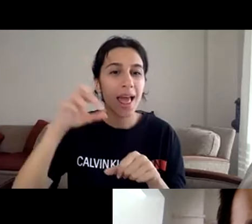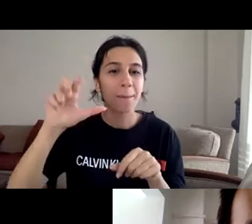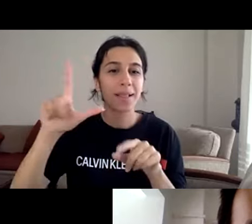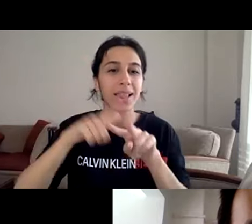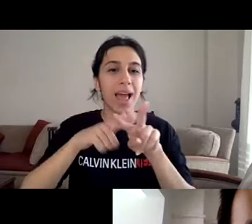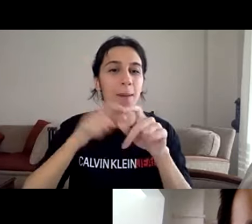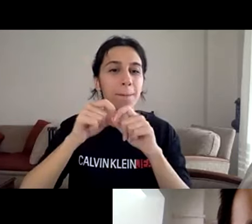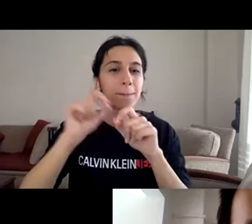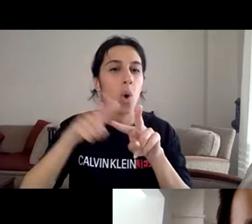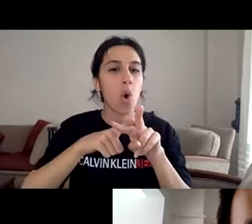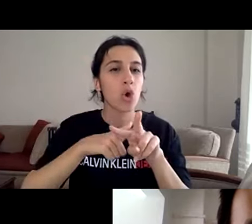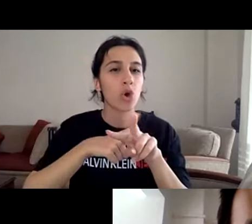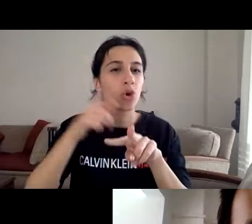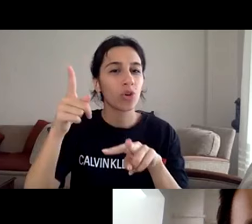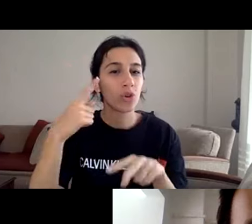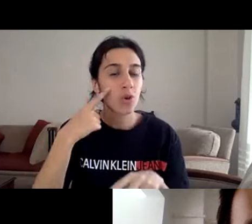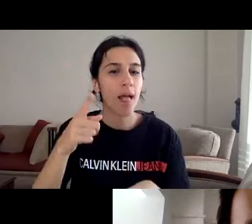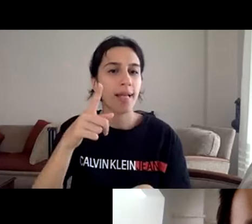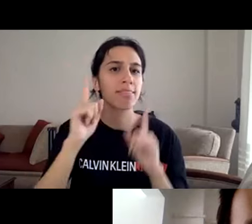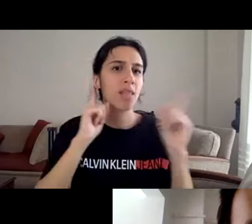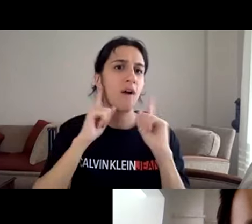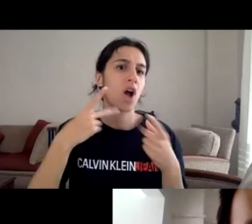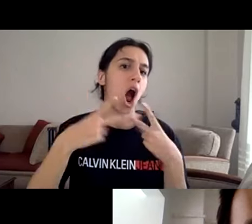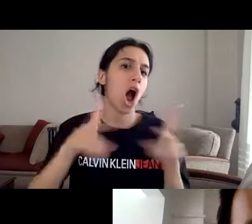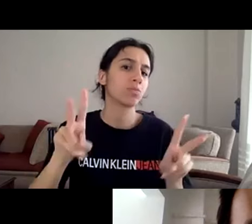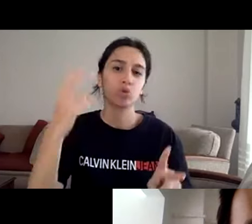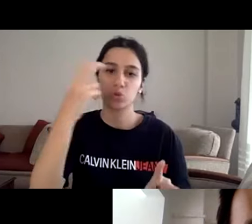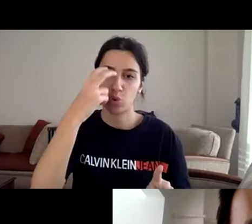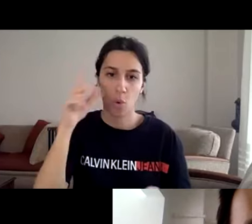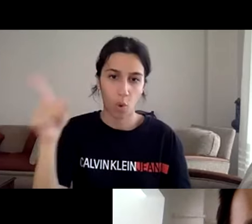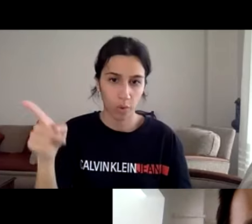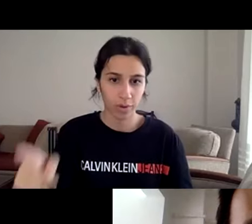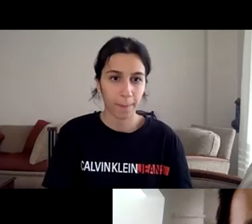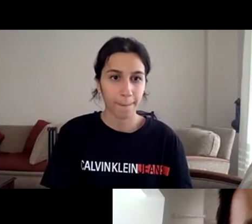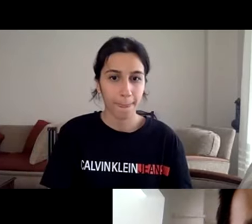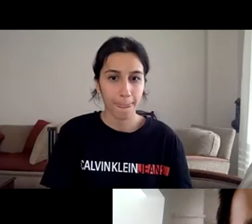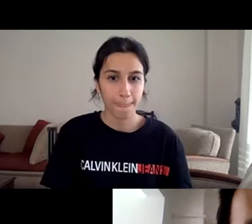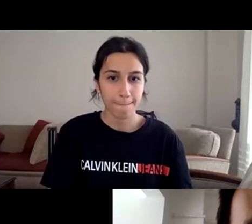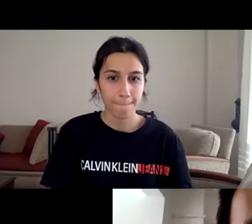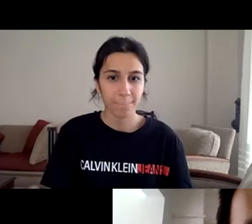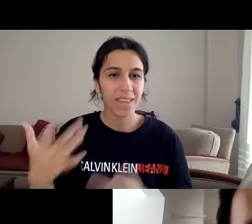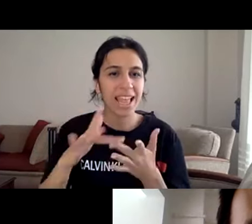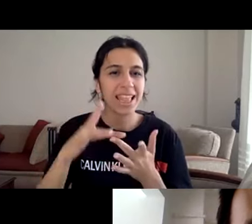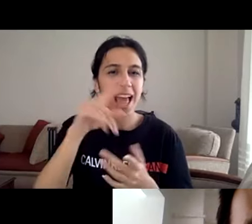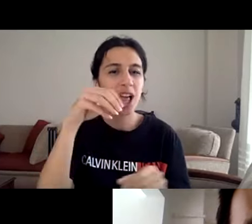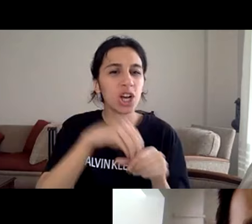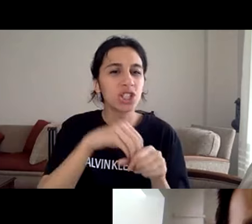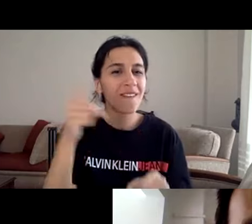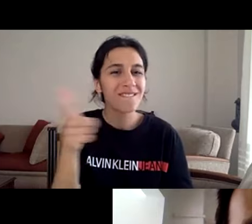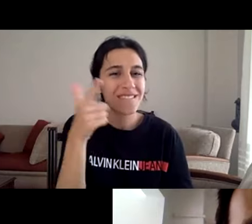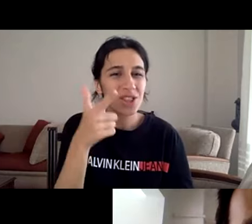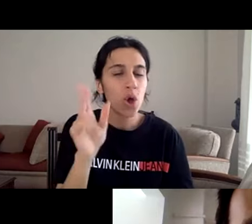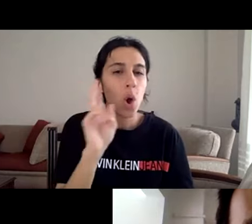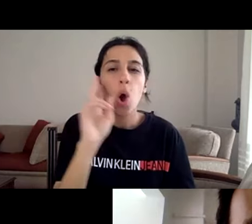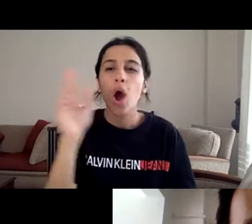dava açtı görme engelli, bildiğim kadarıyla. Ben internet sitenizdeki videoları görenler kadar